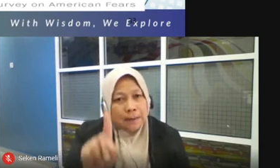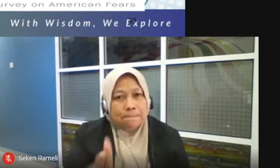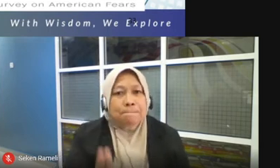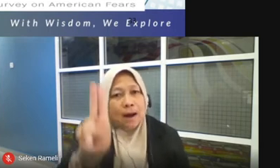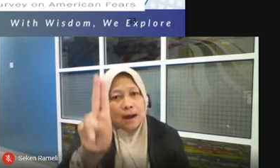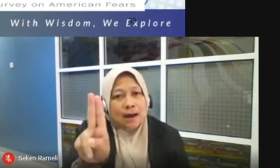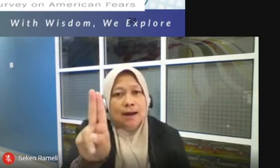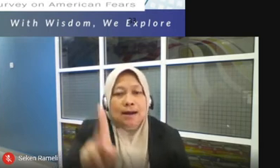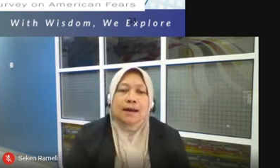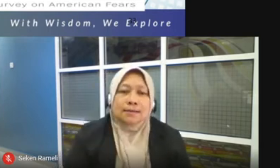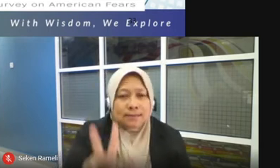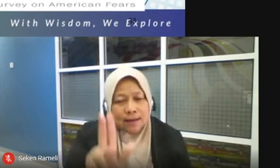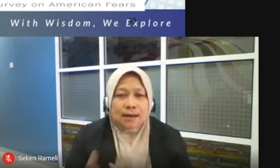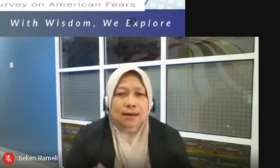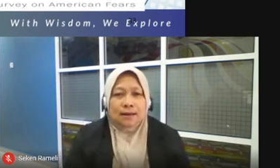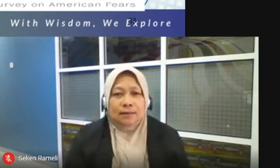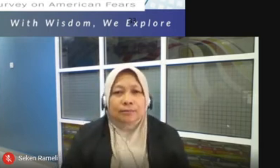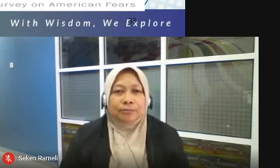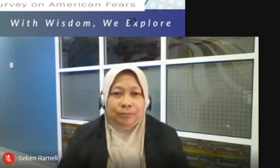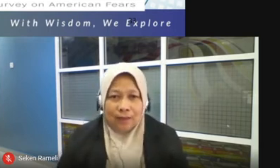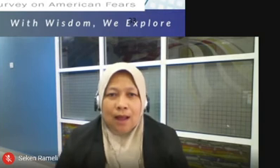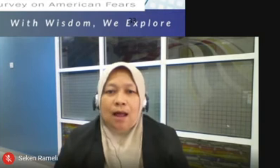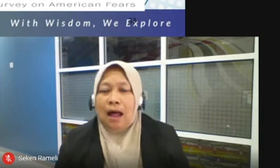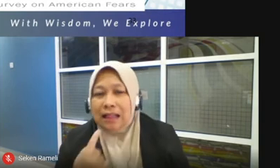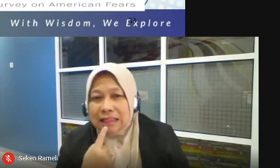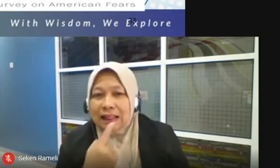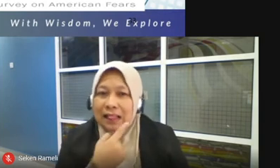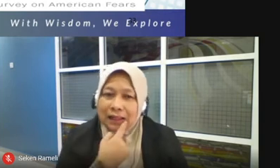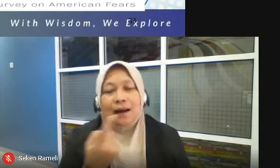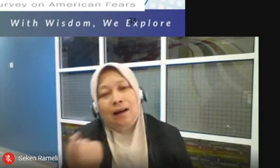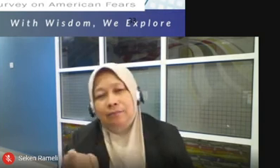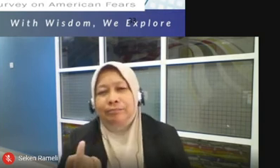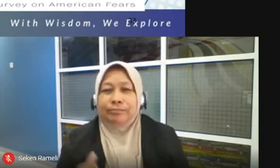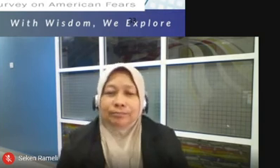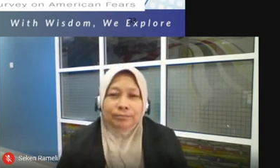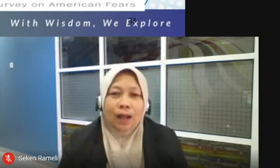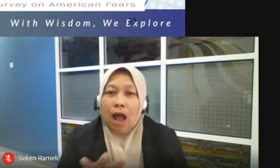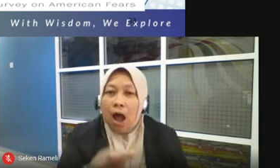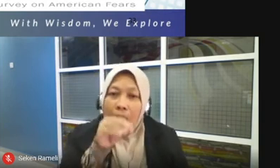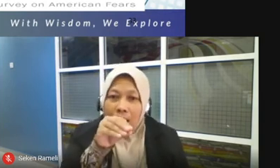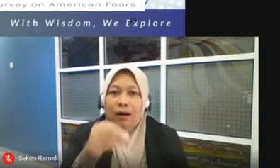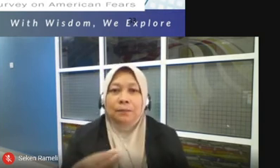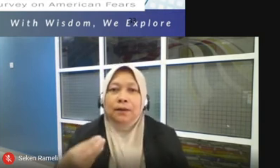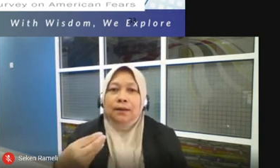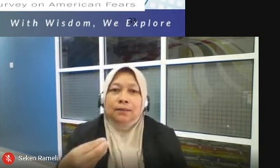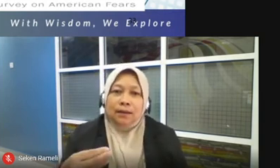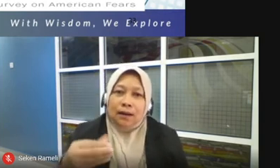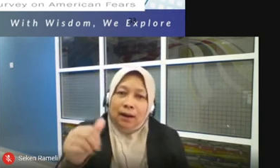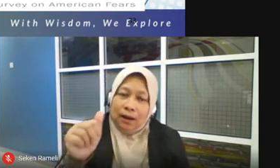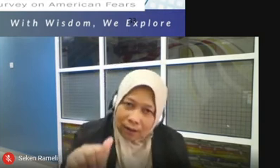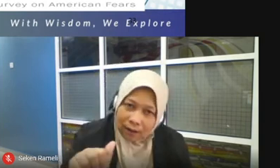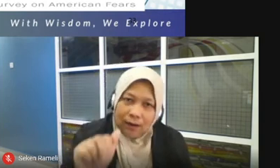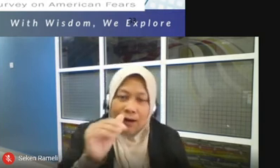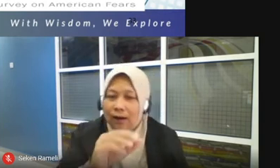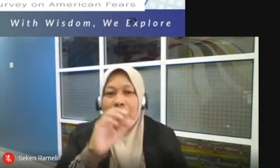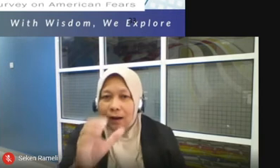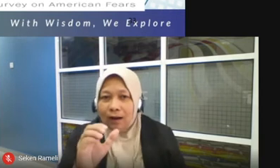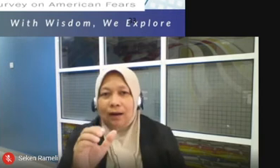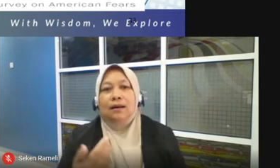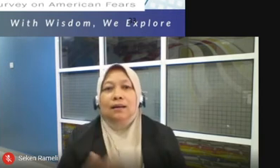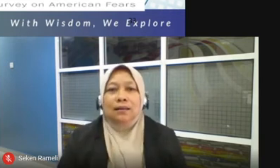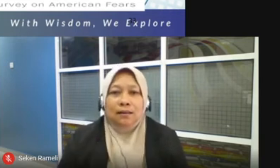tak angin, lidah ke kiri, sol. Ha kecil dengan ha besar. Kemudian ada ho, ada ro,